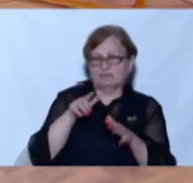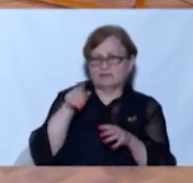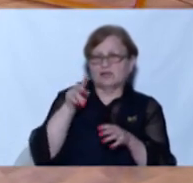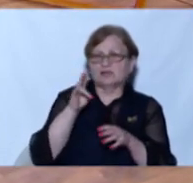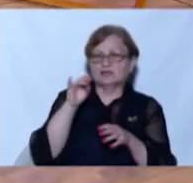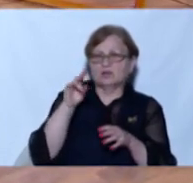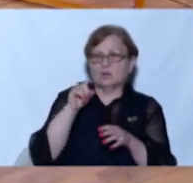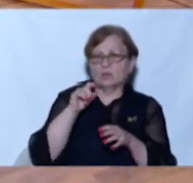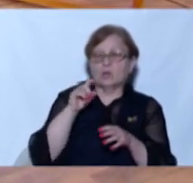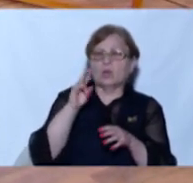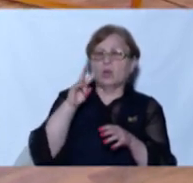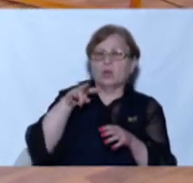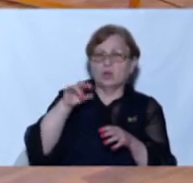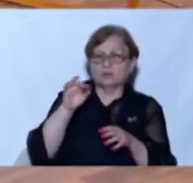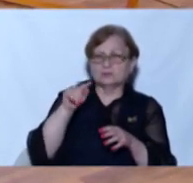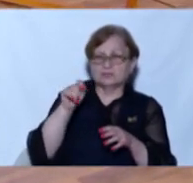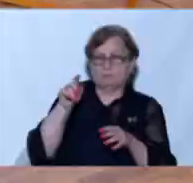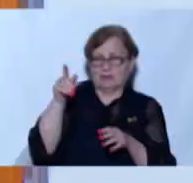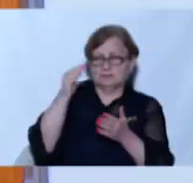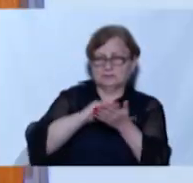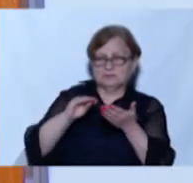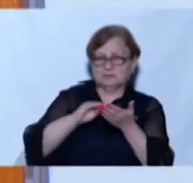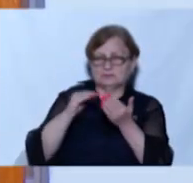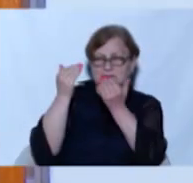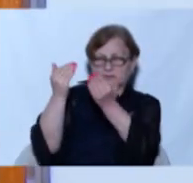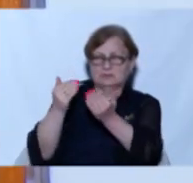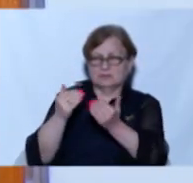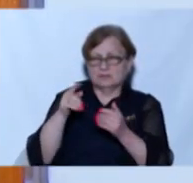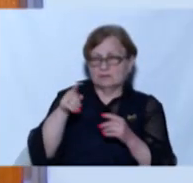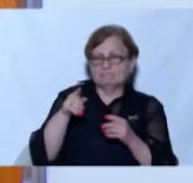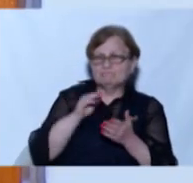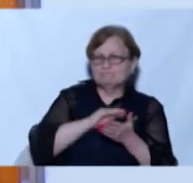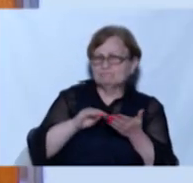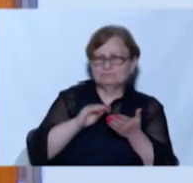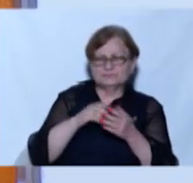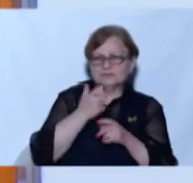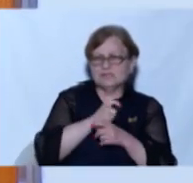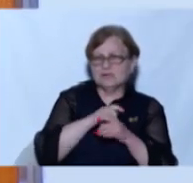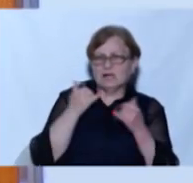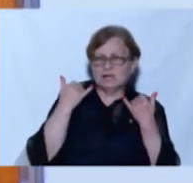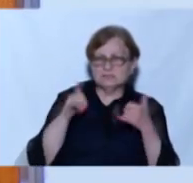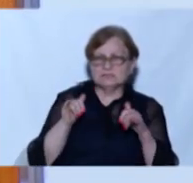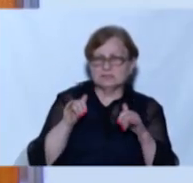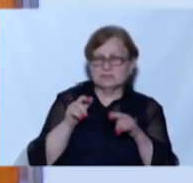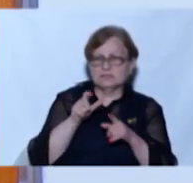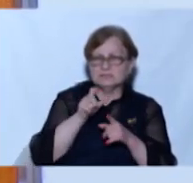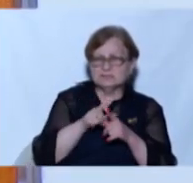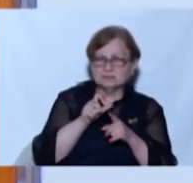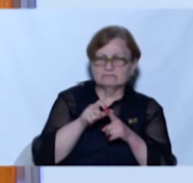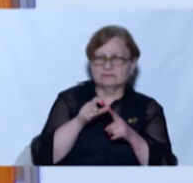გახდეთ მკითხველები იმ ადამიანის ნაწარმოებისა, რომლის უკან გასაოცარი,